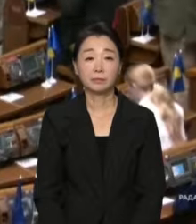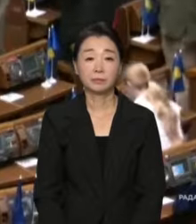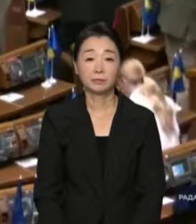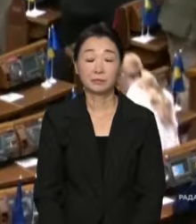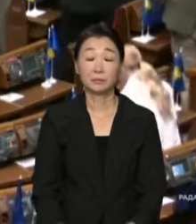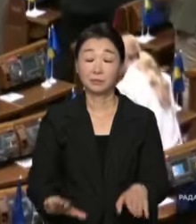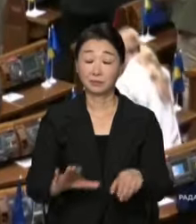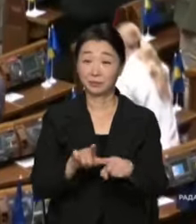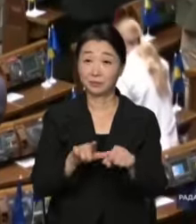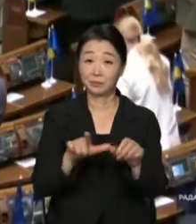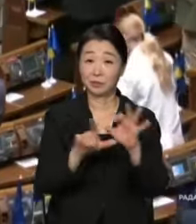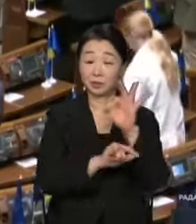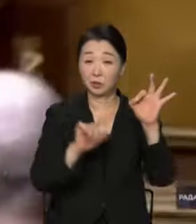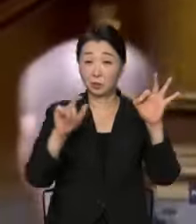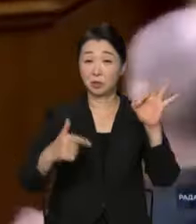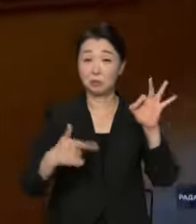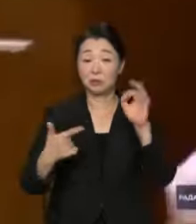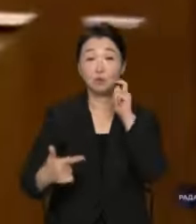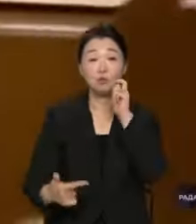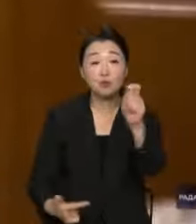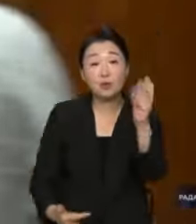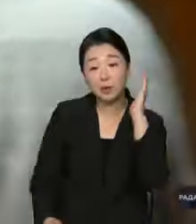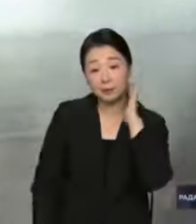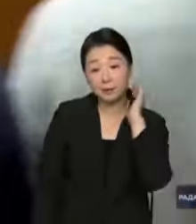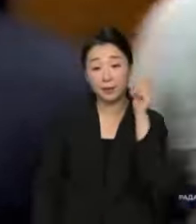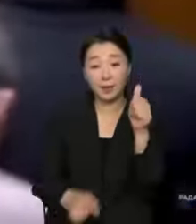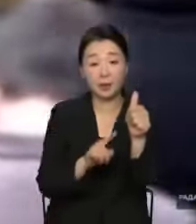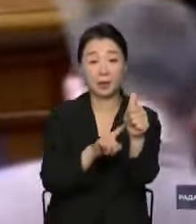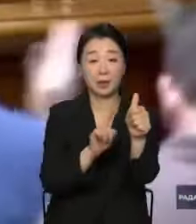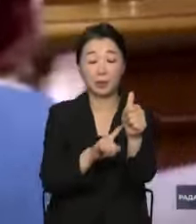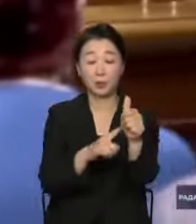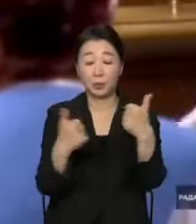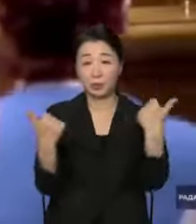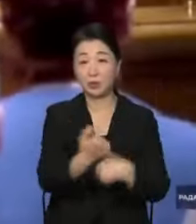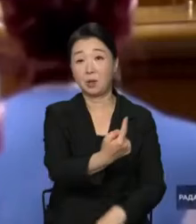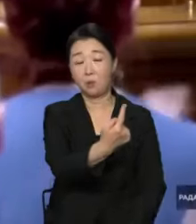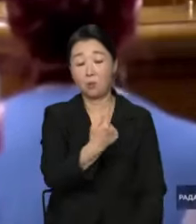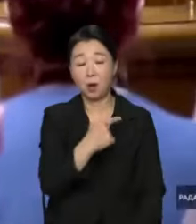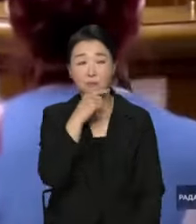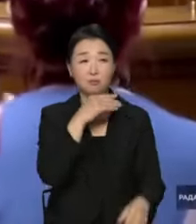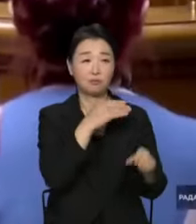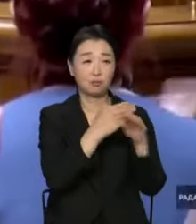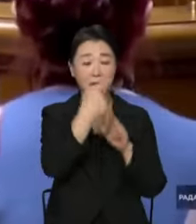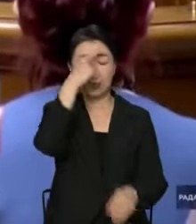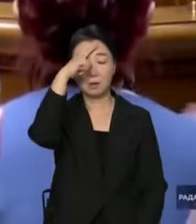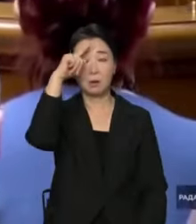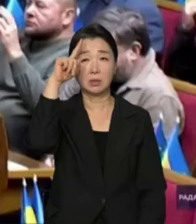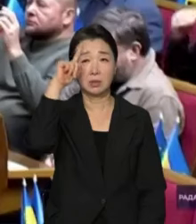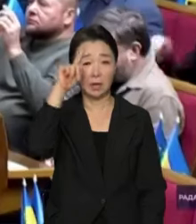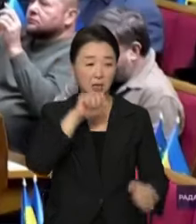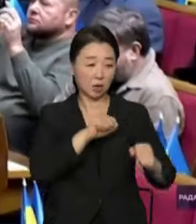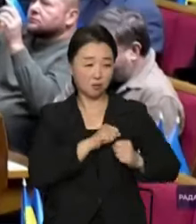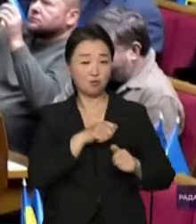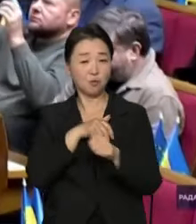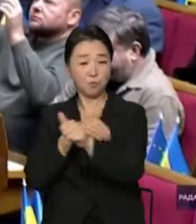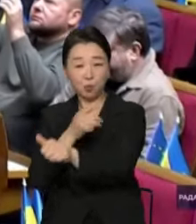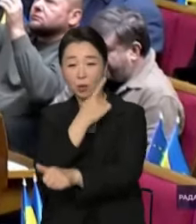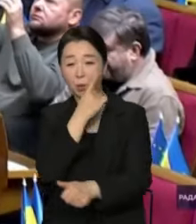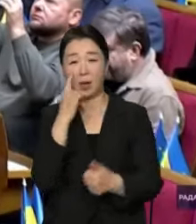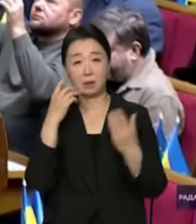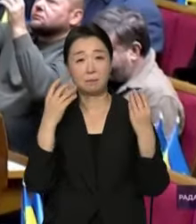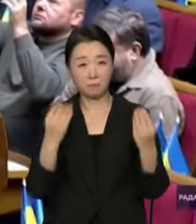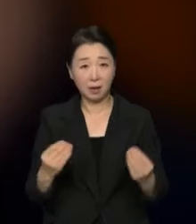현지 시간 16일 볼로디미르 젤렌스키 우크라이나 대통령이 의회에 출석해 북한이 러시아에 인력을 공급한 사실을